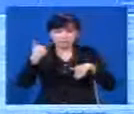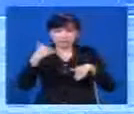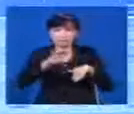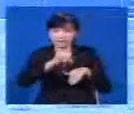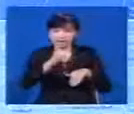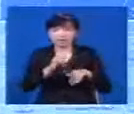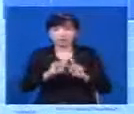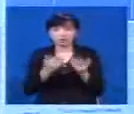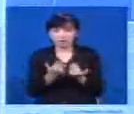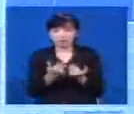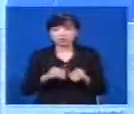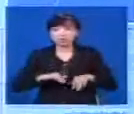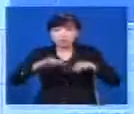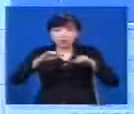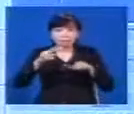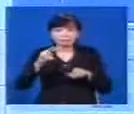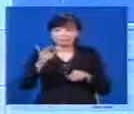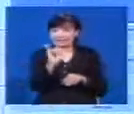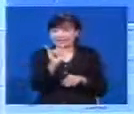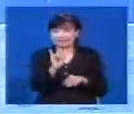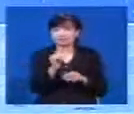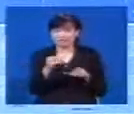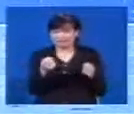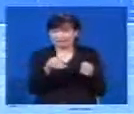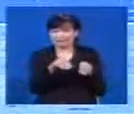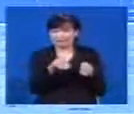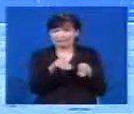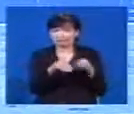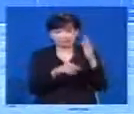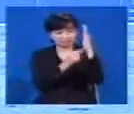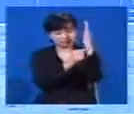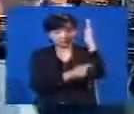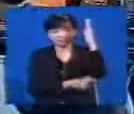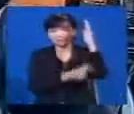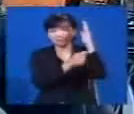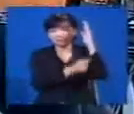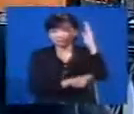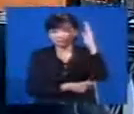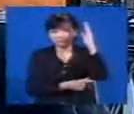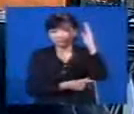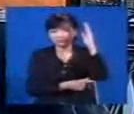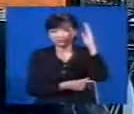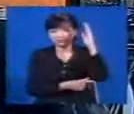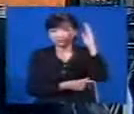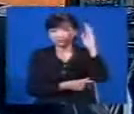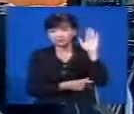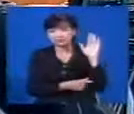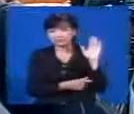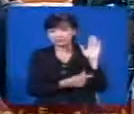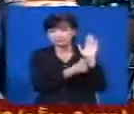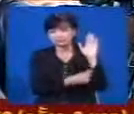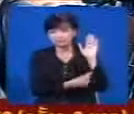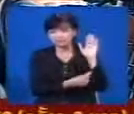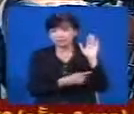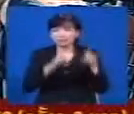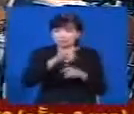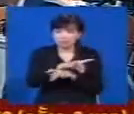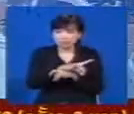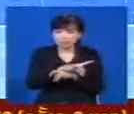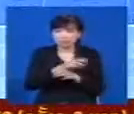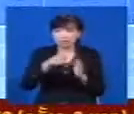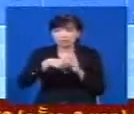คือทางกรมป้องกันบรรเทาเนี่ยกับจังหวัดเนี่ยทราบแล้วตอนนี้ว่าอ ัน อาจจะเกิดแถวนี ้ก็คืออะไรนะฮะมีจังหวัดอะไรบ้าง เพชรบุรี